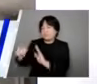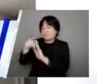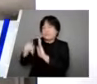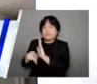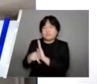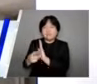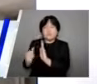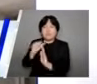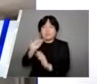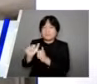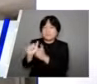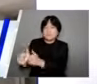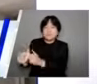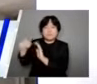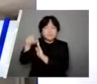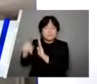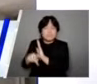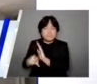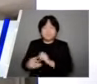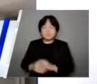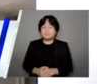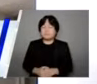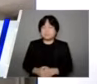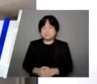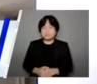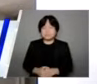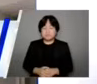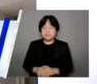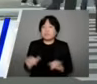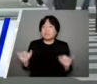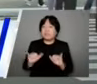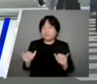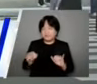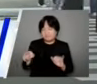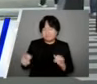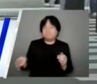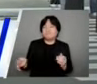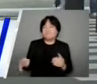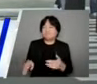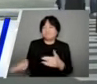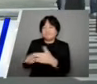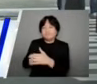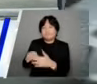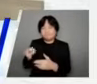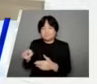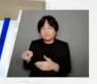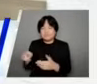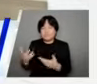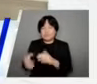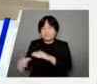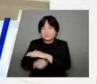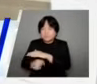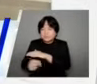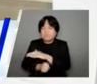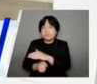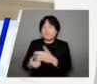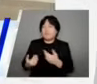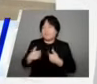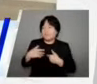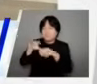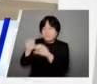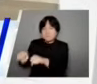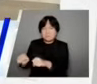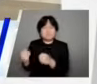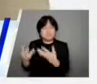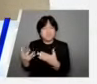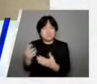Ombudsman, naharap din si Guo sa reklamong human trafficking sa DOJ at may arrest warrant sa Senado. Tuloy rin ang co-warrant to